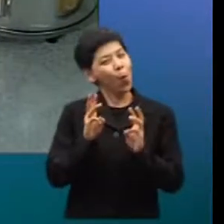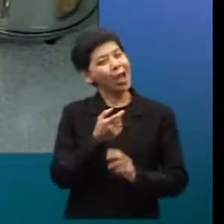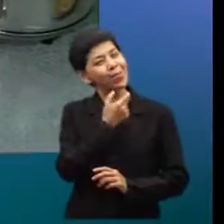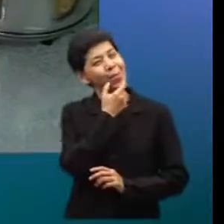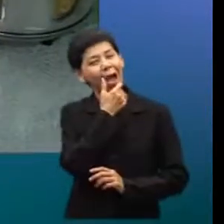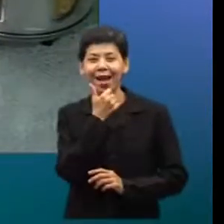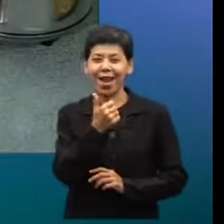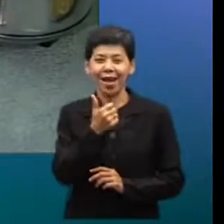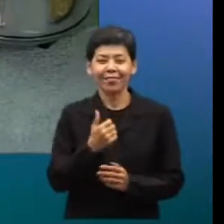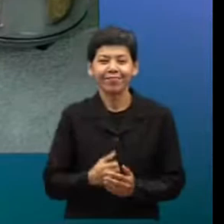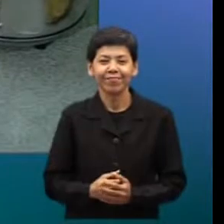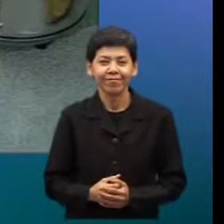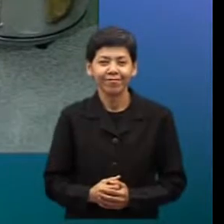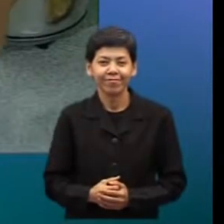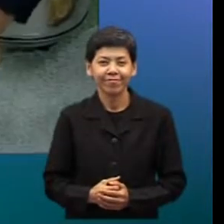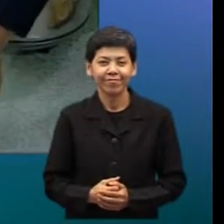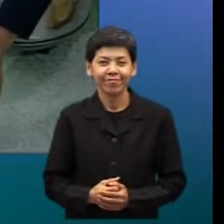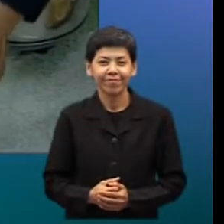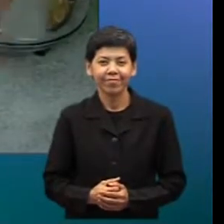ว่างบ่ายนี้แล้วล่ะครับ